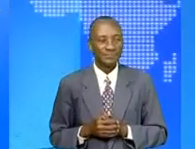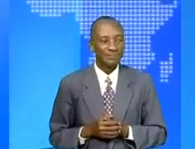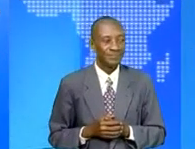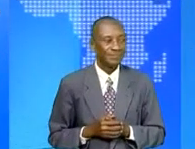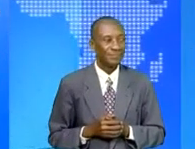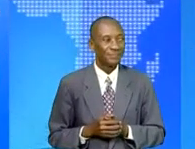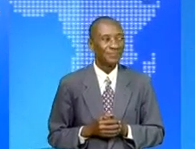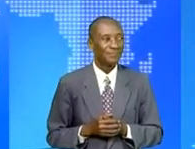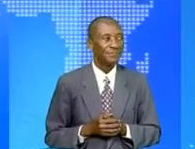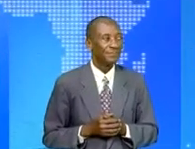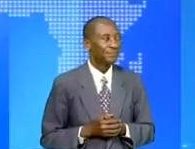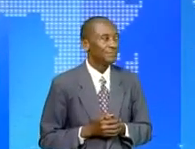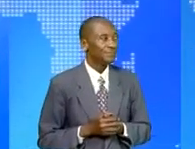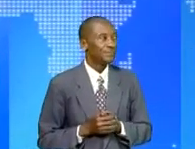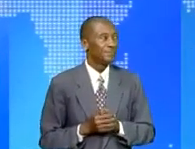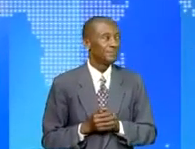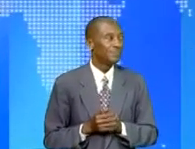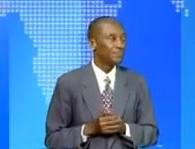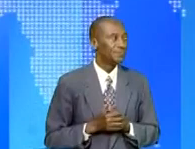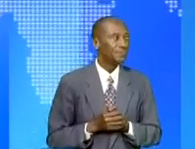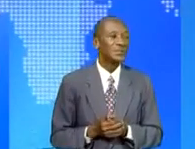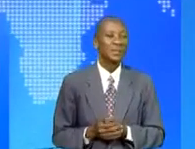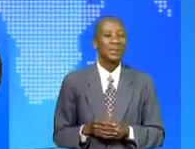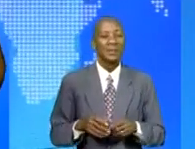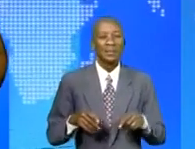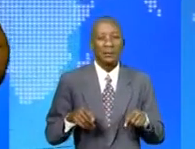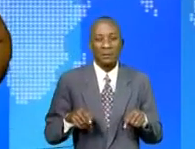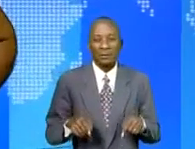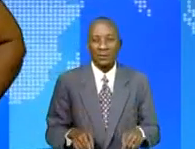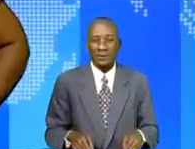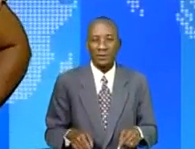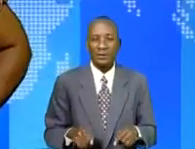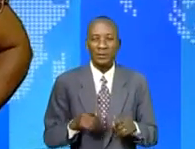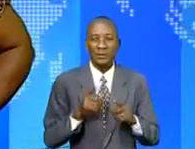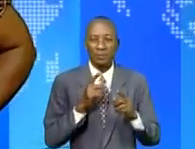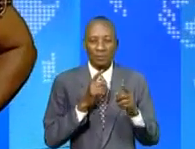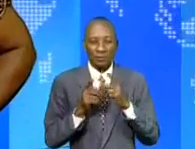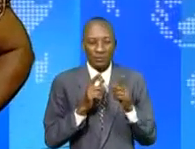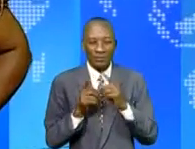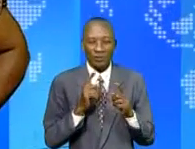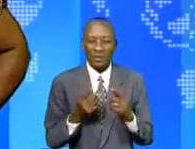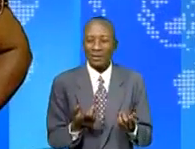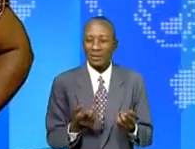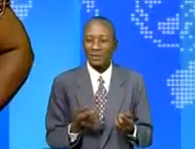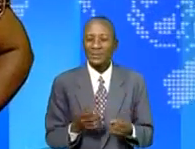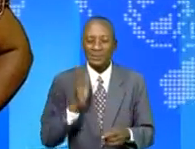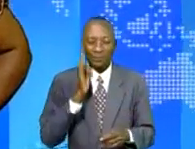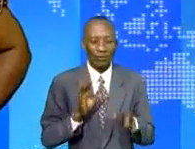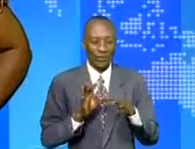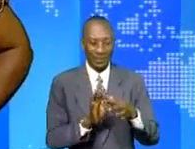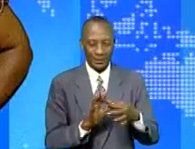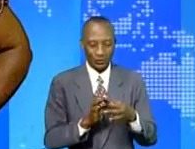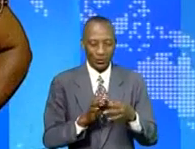cette signature de la lettre d'intention entre la République démocratique du Congo et les fonds pour les forêts d'Afrique centrale, ceci pour